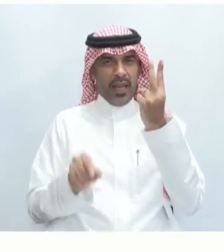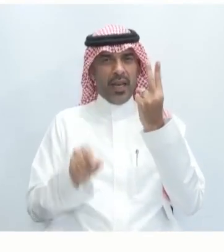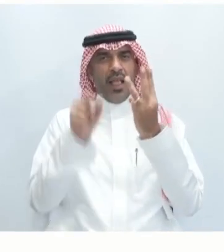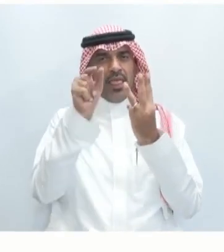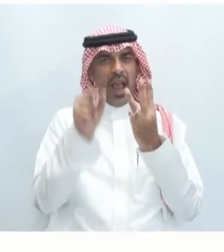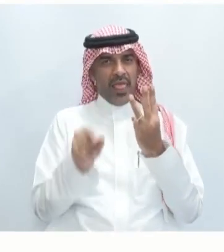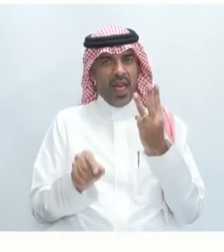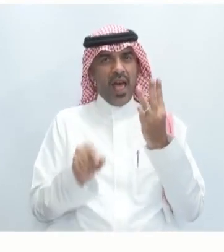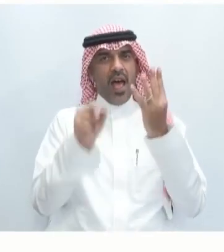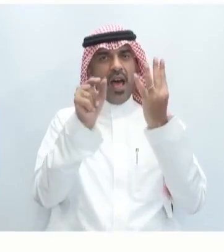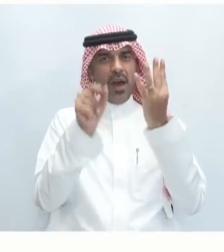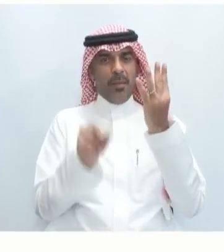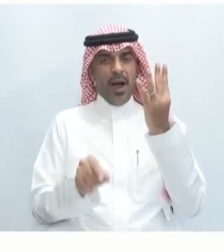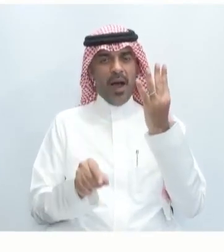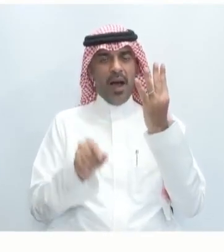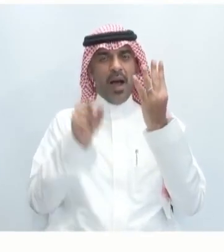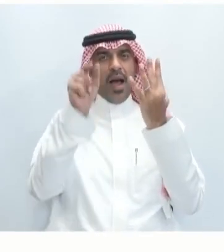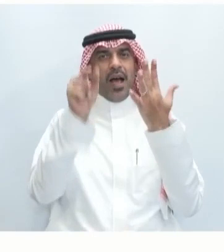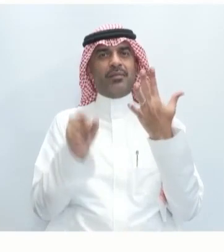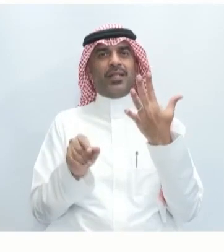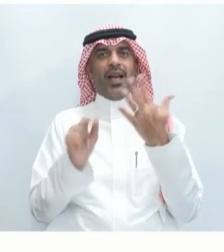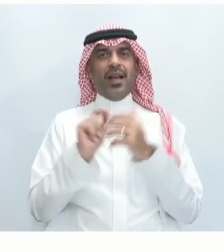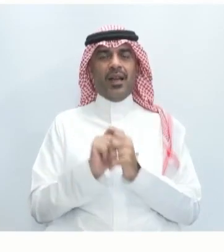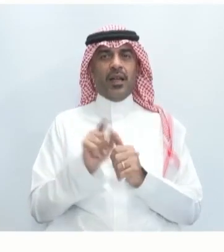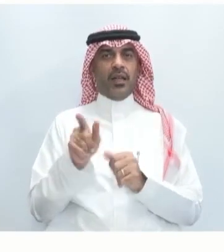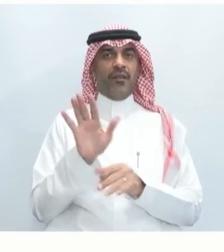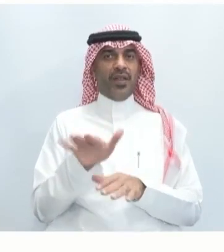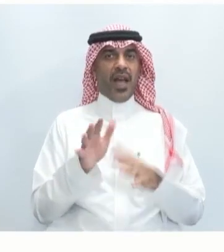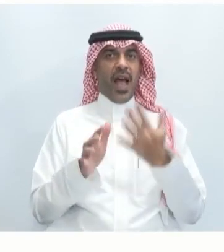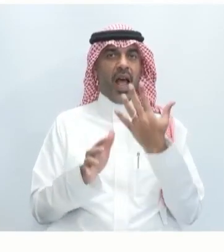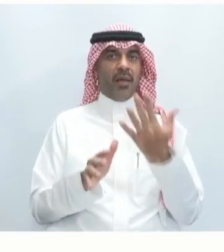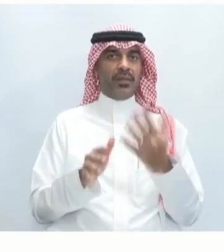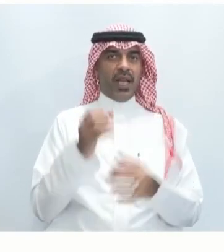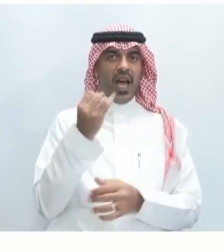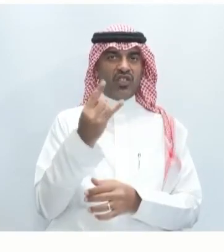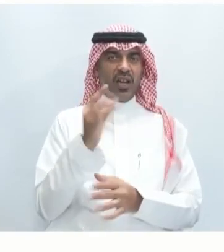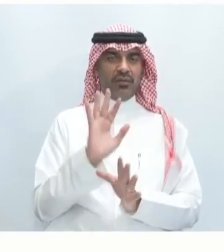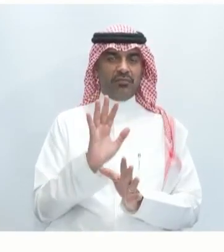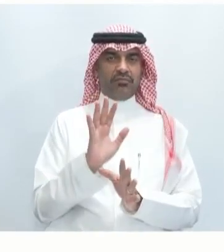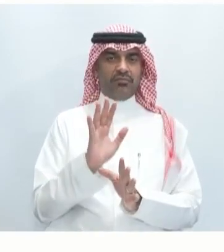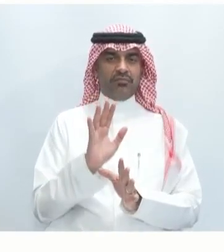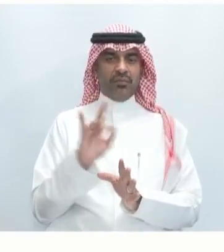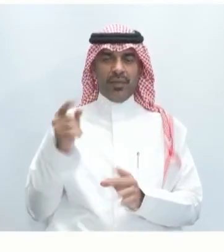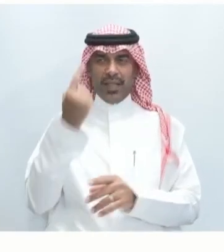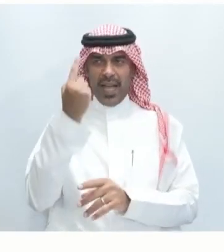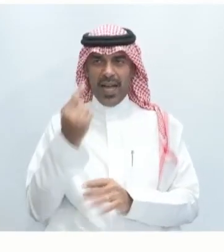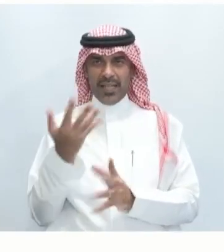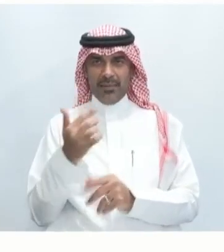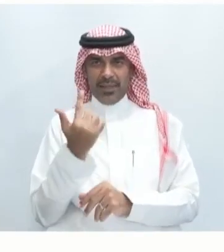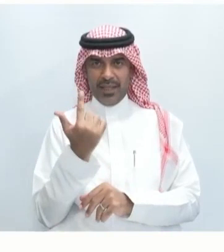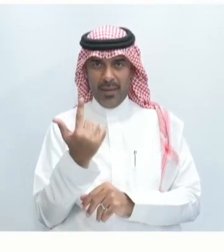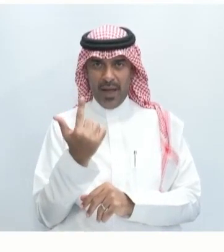ثلاثه اربعه خمسه اذا لدينا خمسه عشرات فنقول لدينا في الاحاد